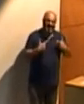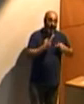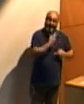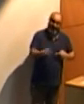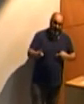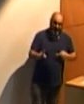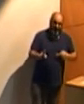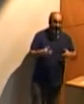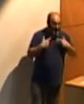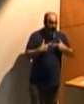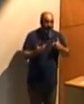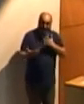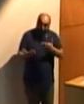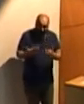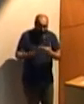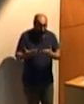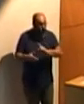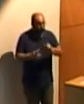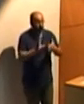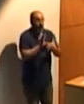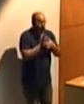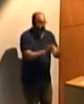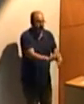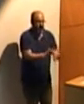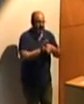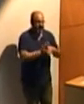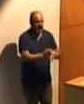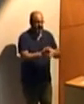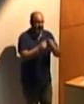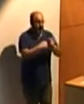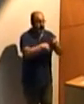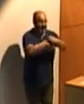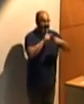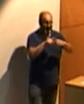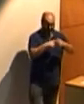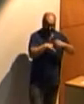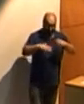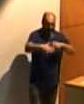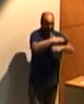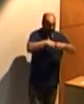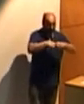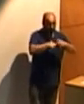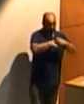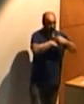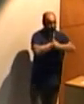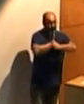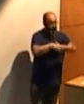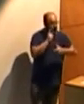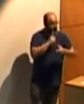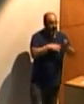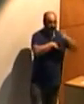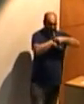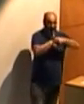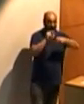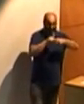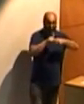il n'est pas un rapport met en relation une bactérie disait jette en relation avec son environnement car en effet une bactérie va